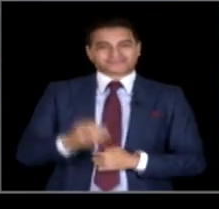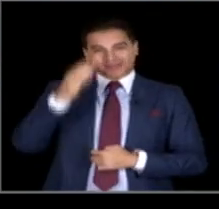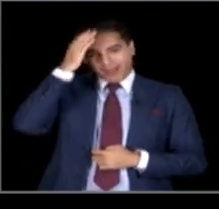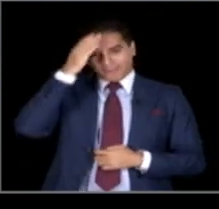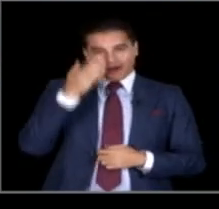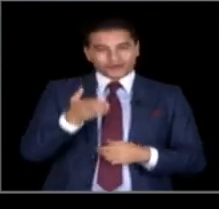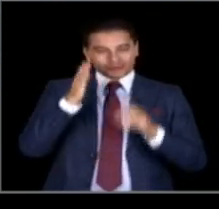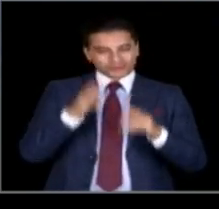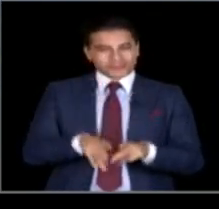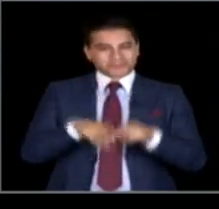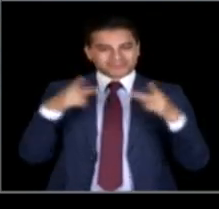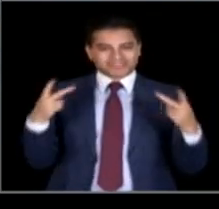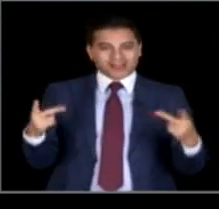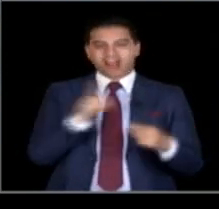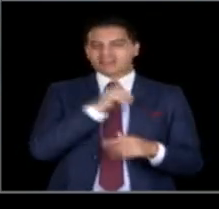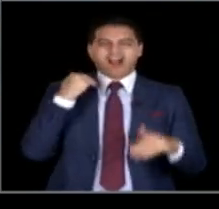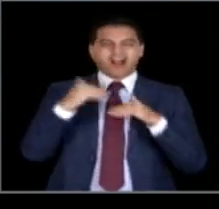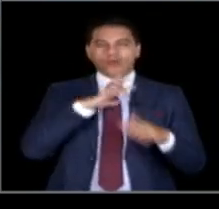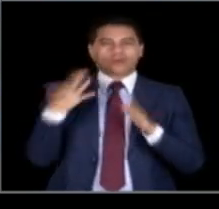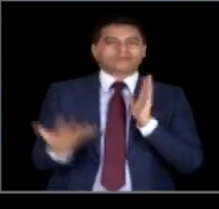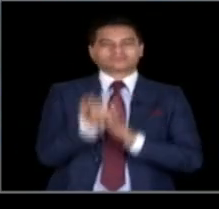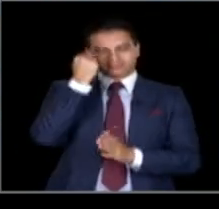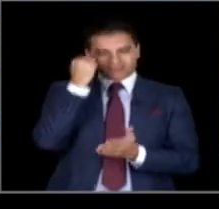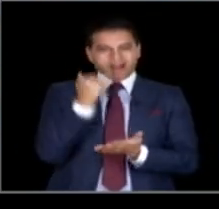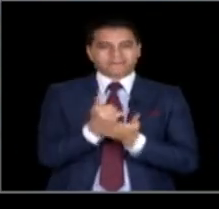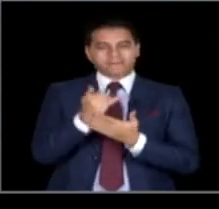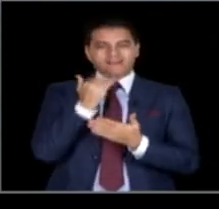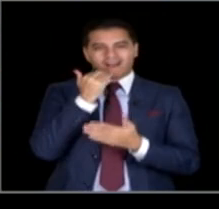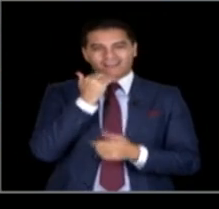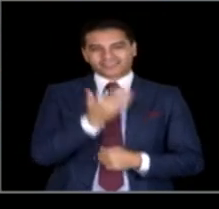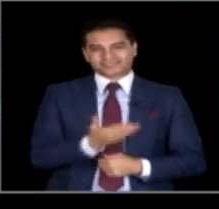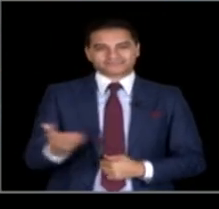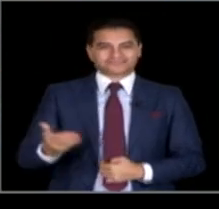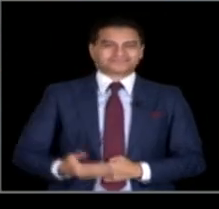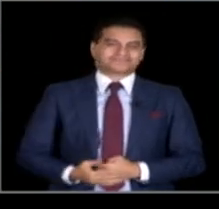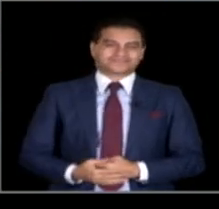العباقرة قادرون باختلاف، لا إعاقة لكل صاحب إرادة.